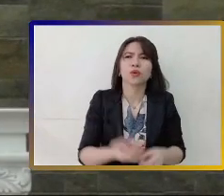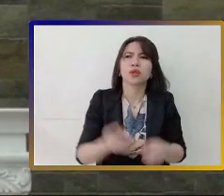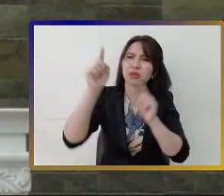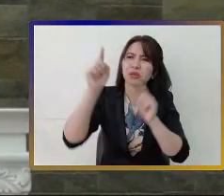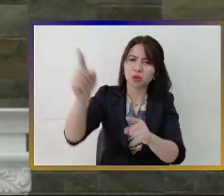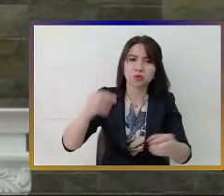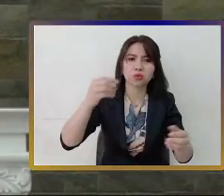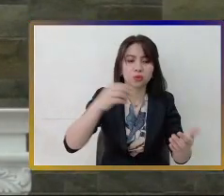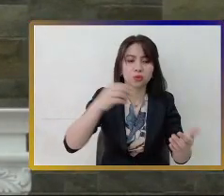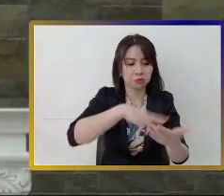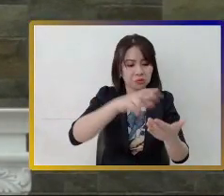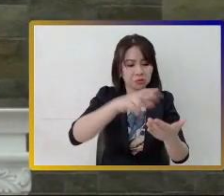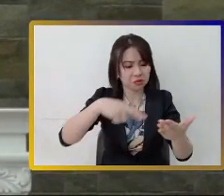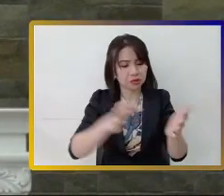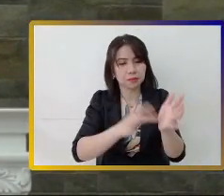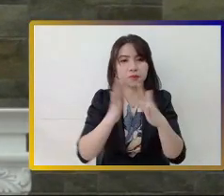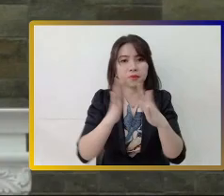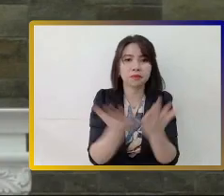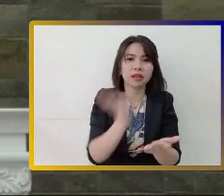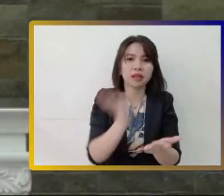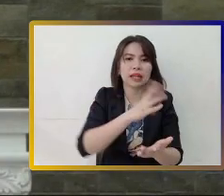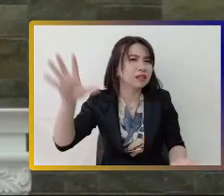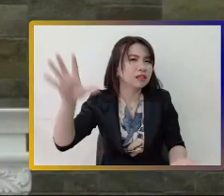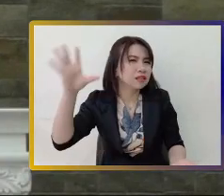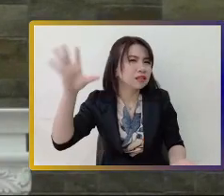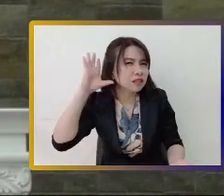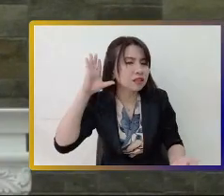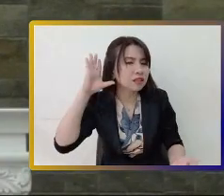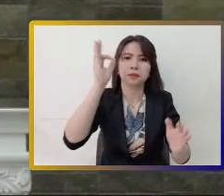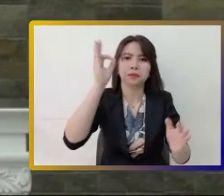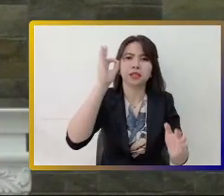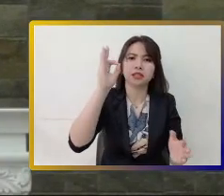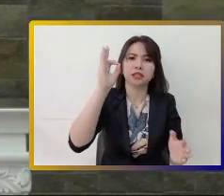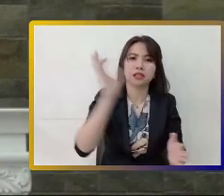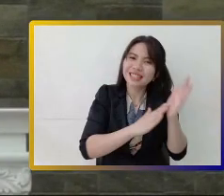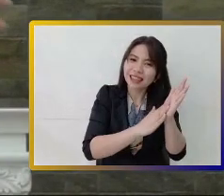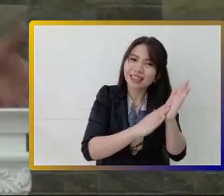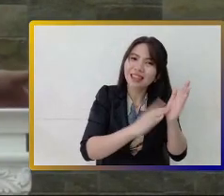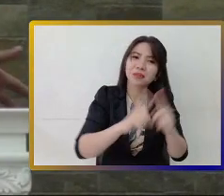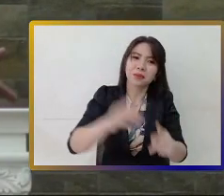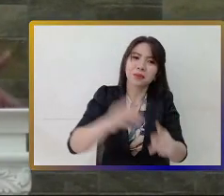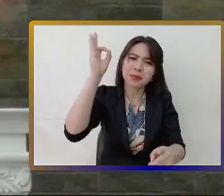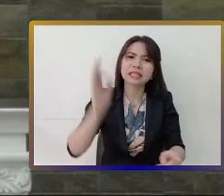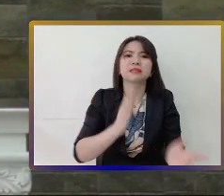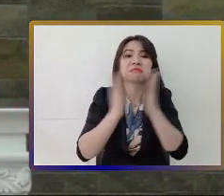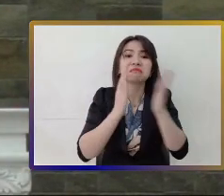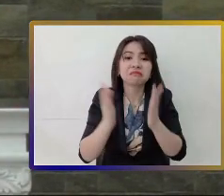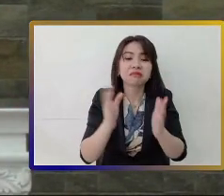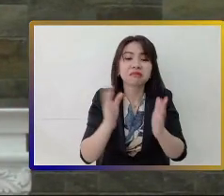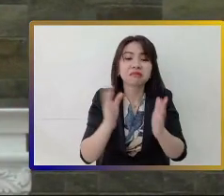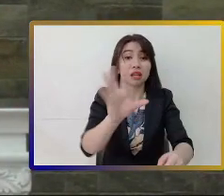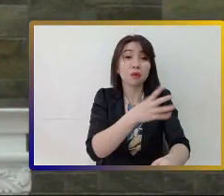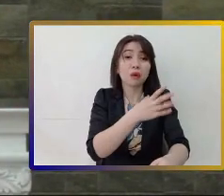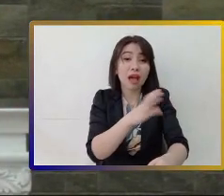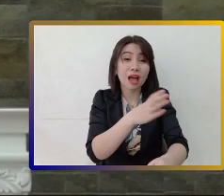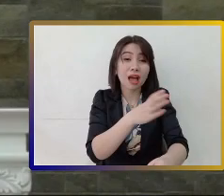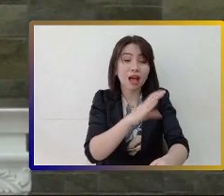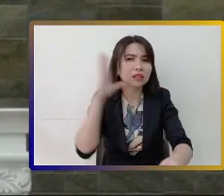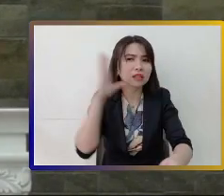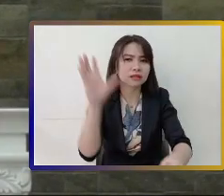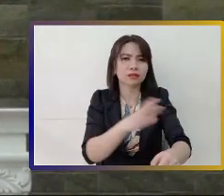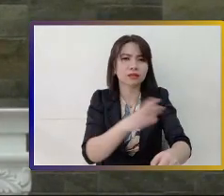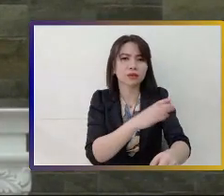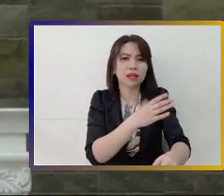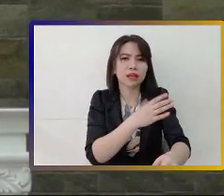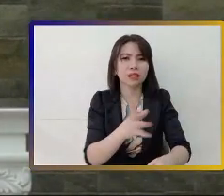masaya, nakikinig ng salita ng Diyos. Dati tayong excited para sa service. Dati tayong excited para sa choir. Mga awiting